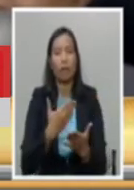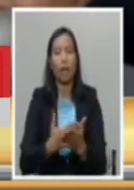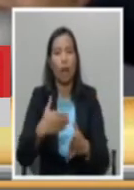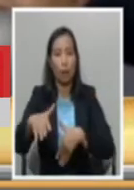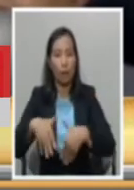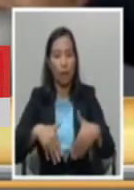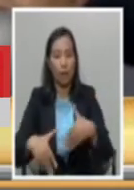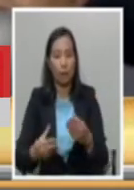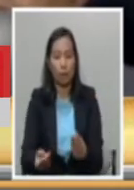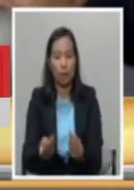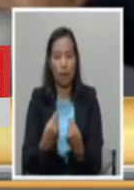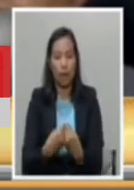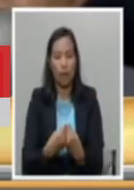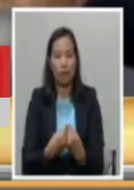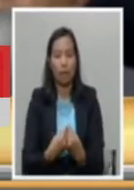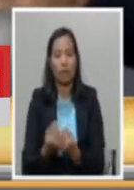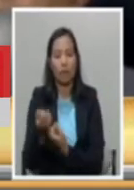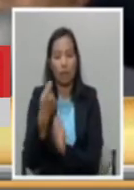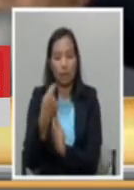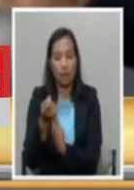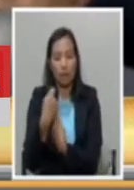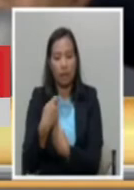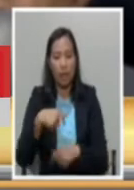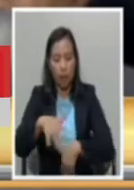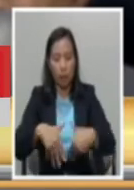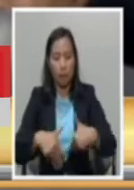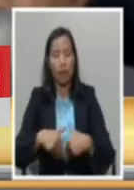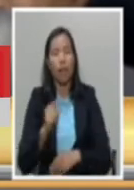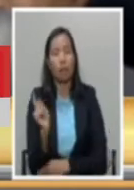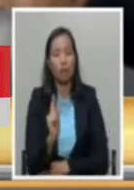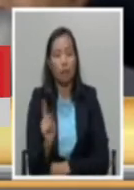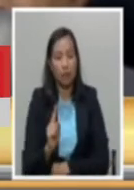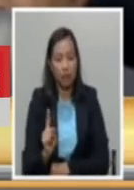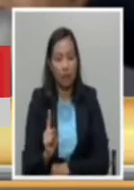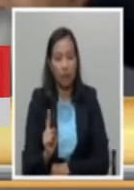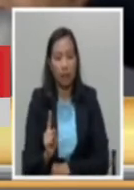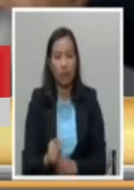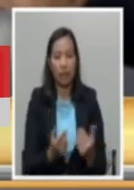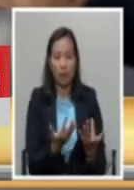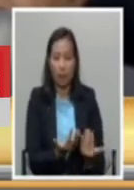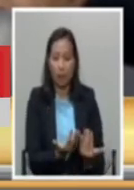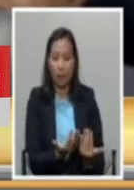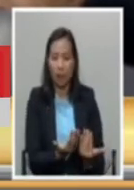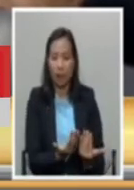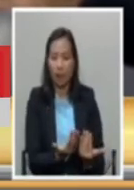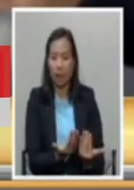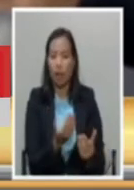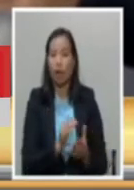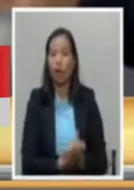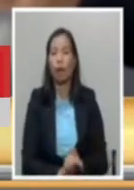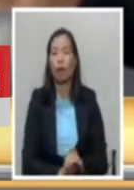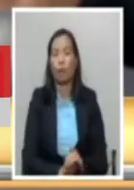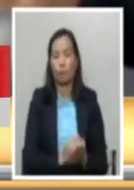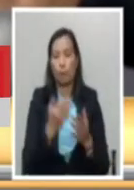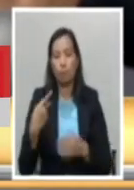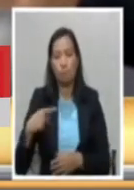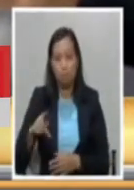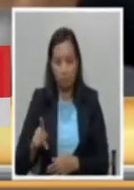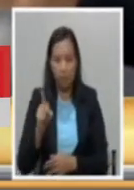ร้างเงินในภาคธุรกิจอย่างไรถ้าสมมุติว่าเราจะชะลอการใช้จ่ายเงินที่ไม่ก่อให้เกิดกระบวนการผลิตดังกล่